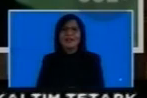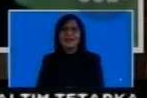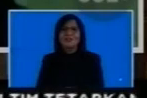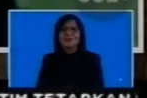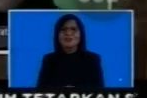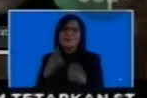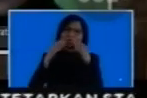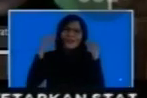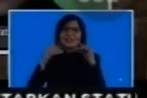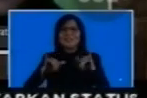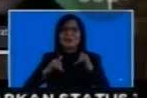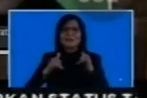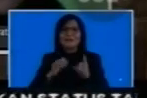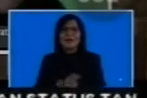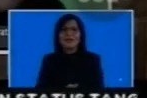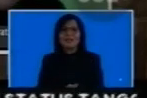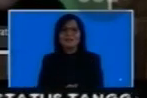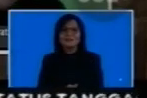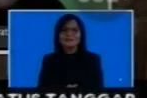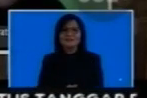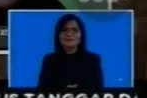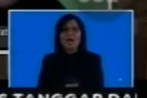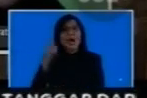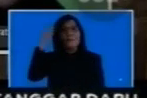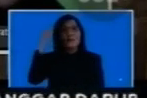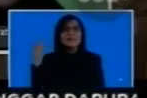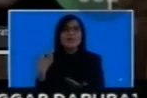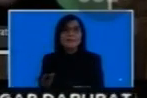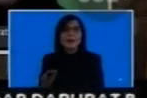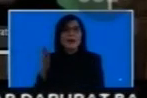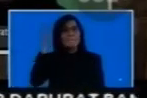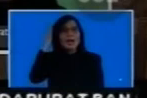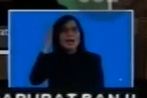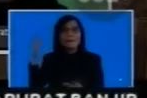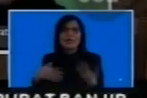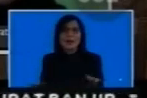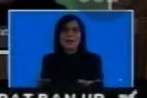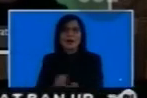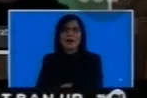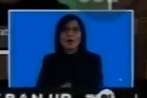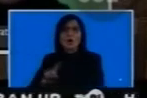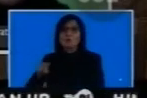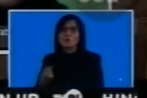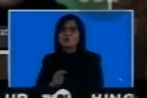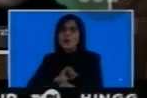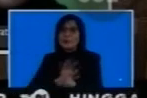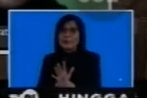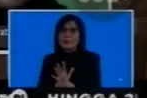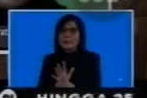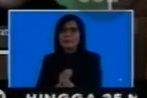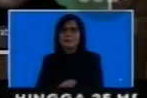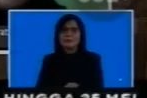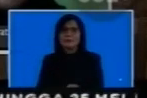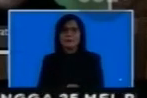bersama. Alfiatus, belajar apa dari pengalaman ini? Sejak ada krisis corona ini, apa